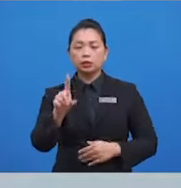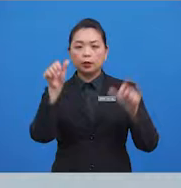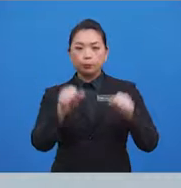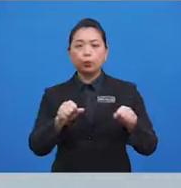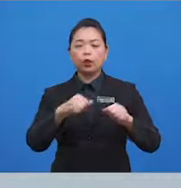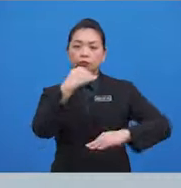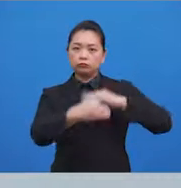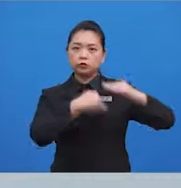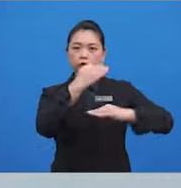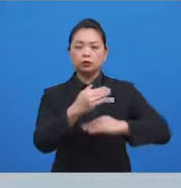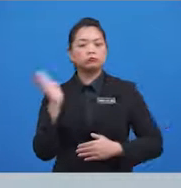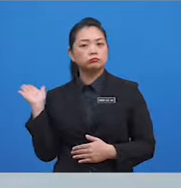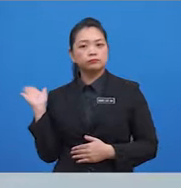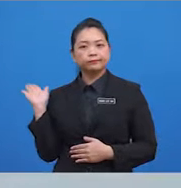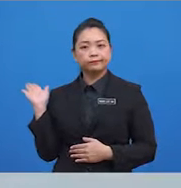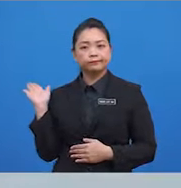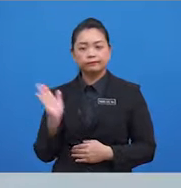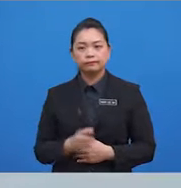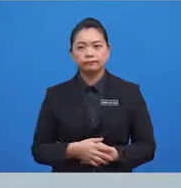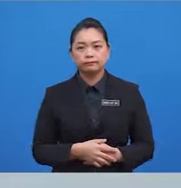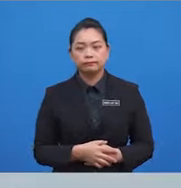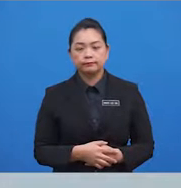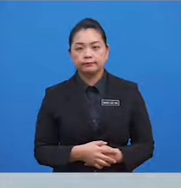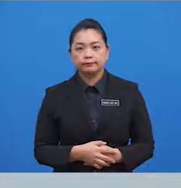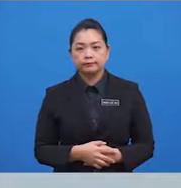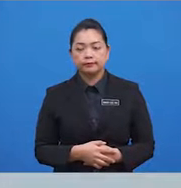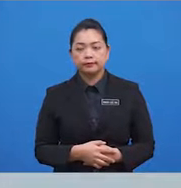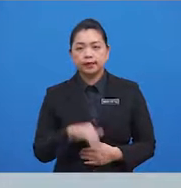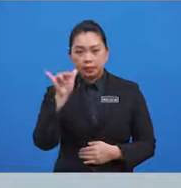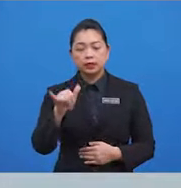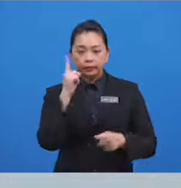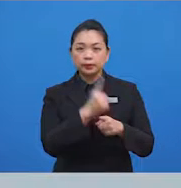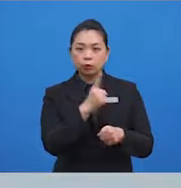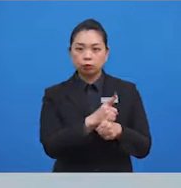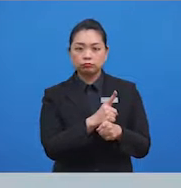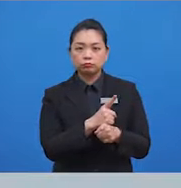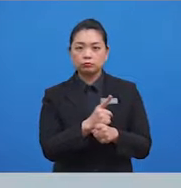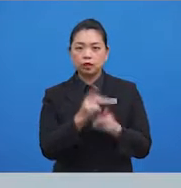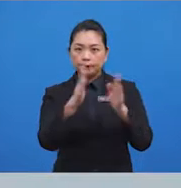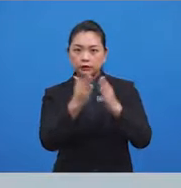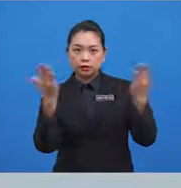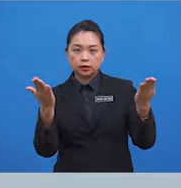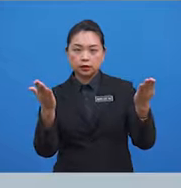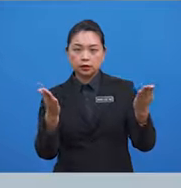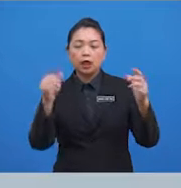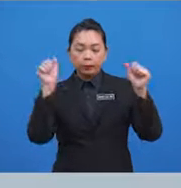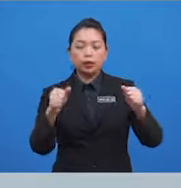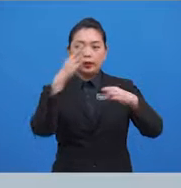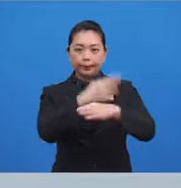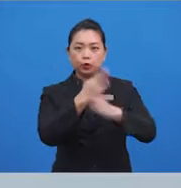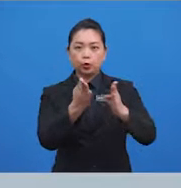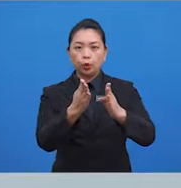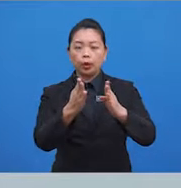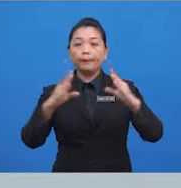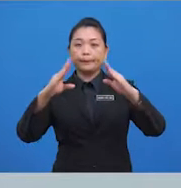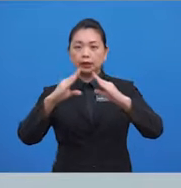dibina dari bentangan ini, murid-murid? Ya, betul. Bentangan ini boleh membentuk